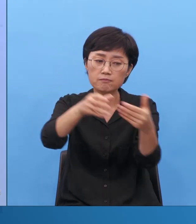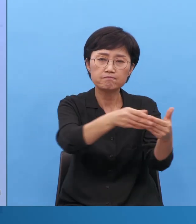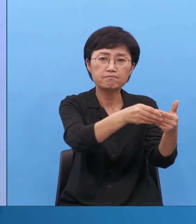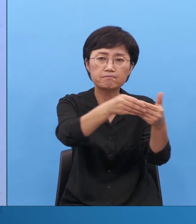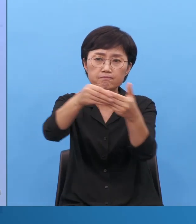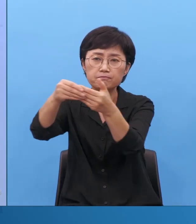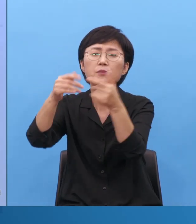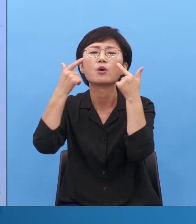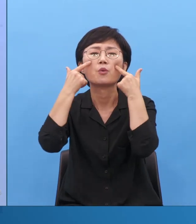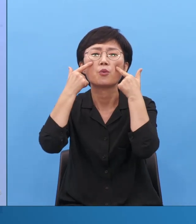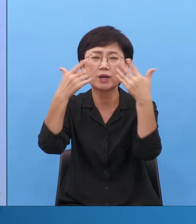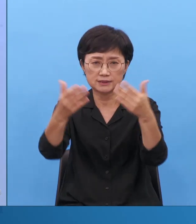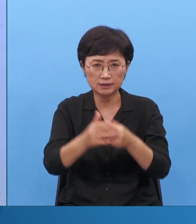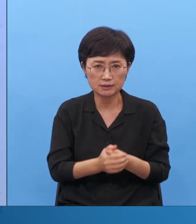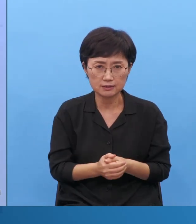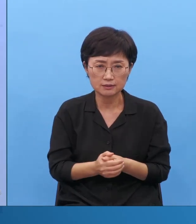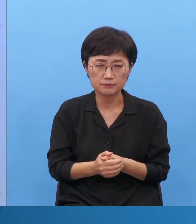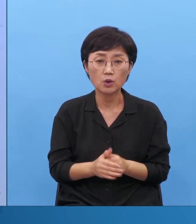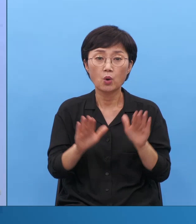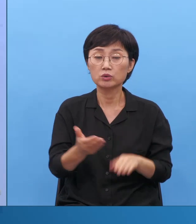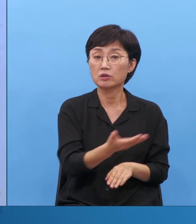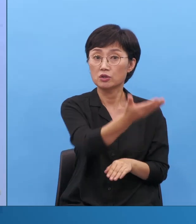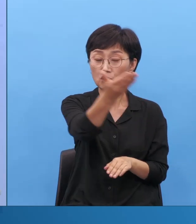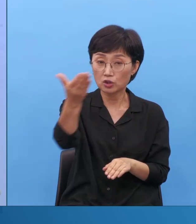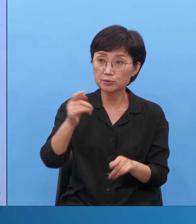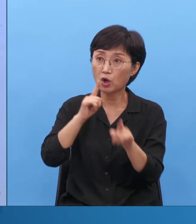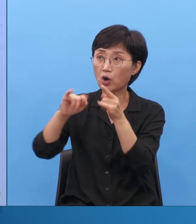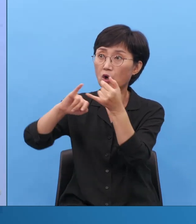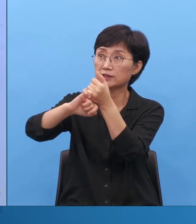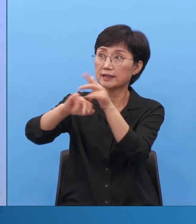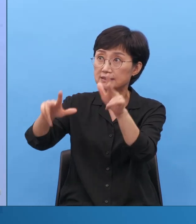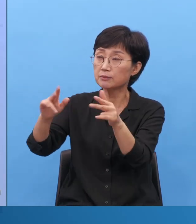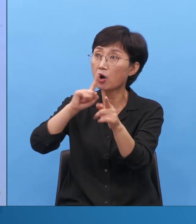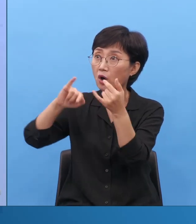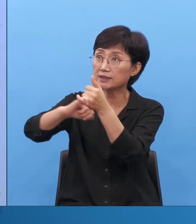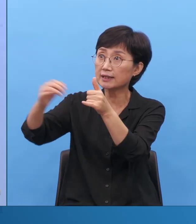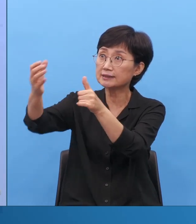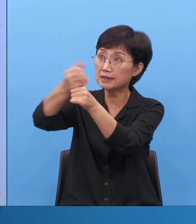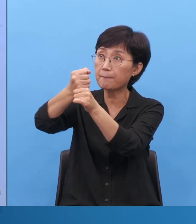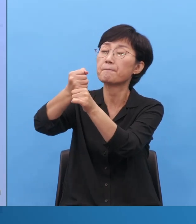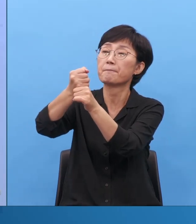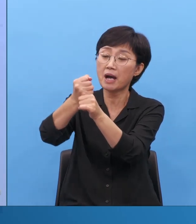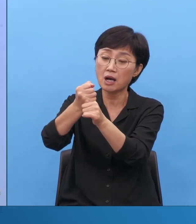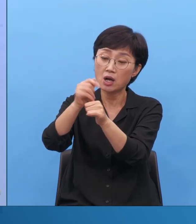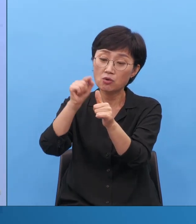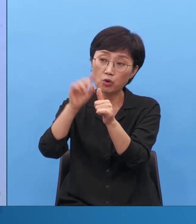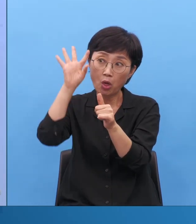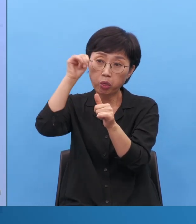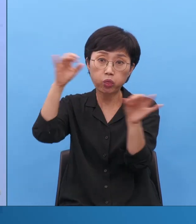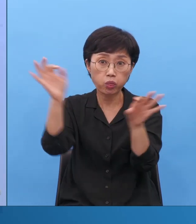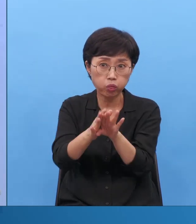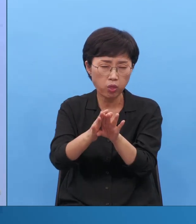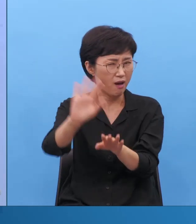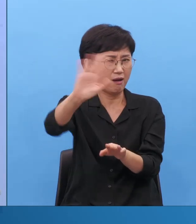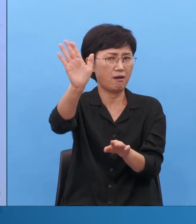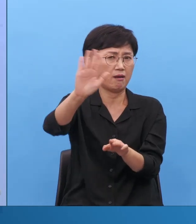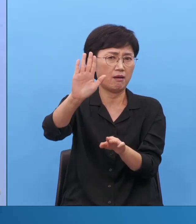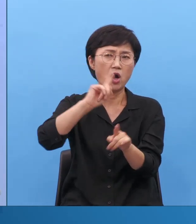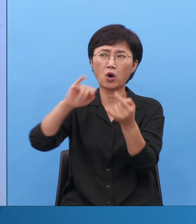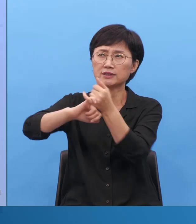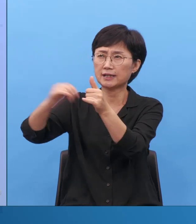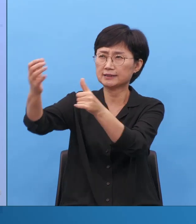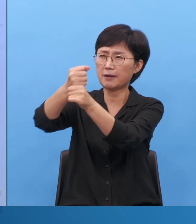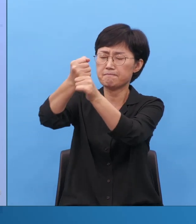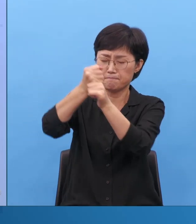how God works 여러분이 upon 붙잡은 them. 언약과 기도는 없어지지 않습니다. And that covenant that you 이번 hold on 주간에 to 체험하세요. and the word that you hold on to will never disappear. 하나님